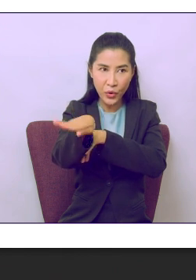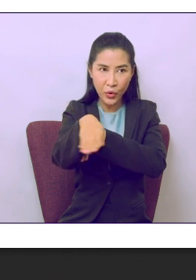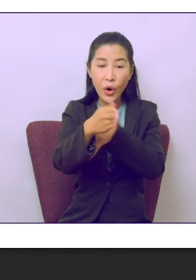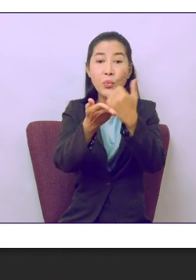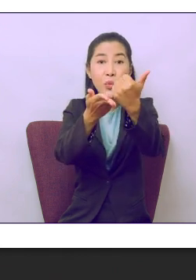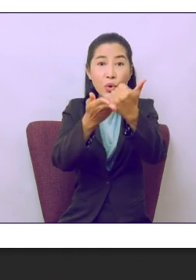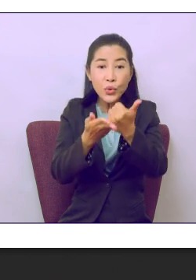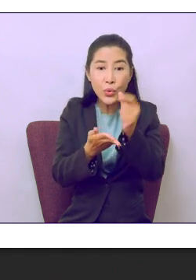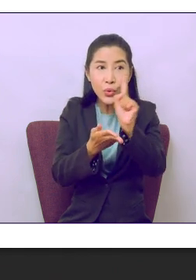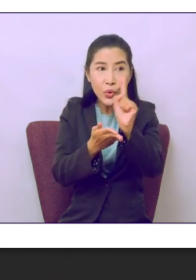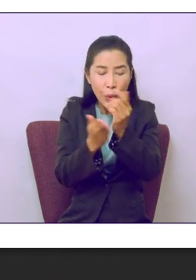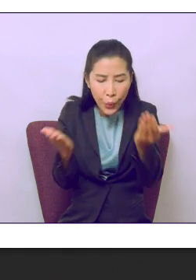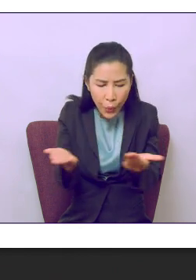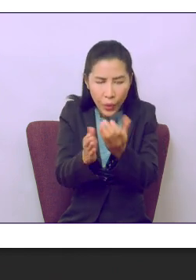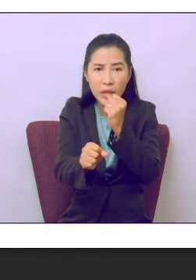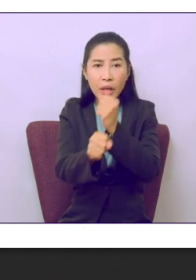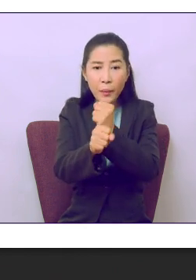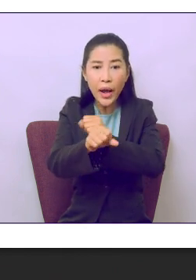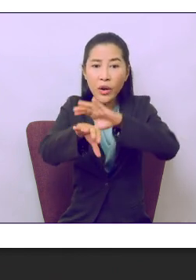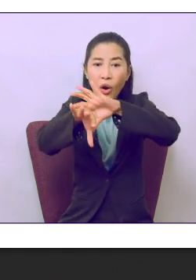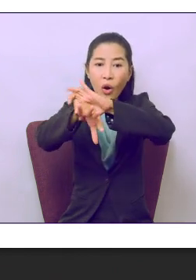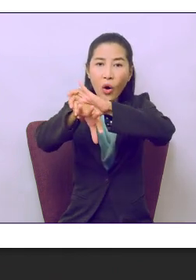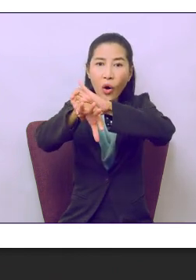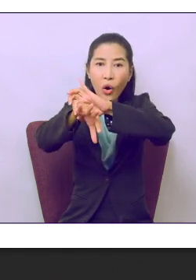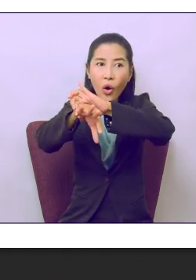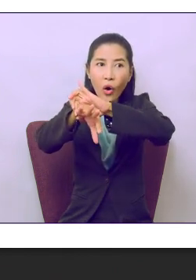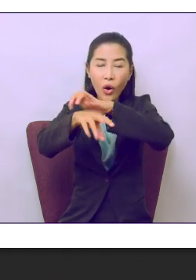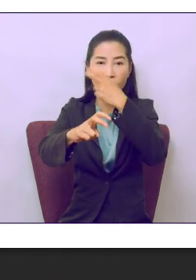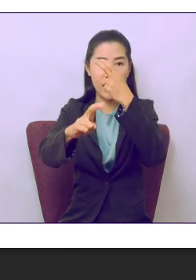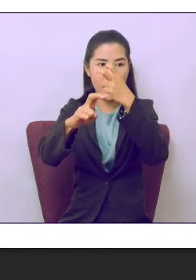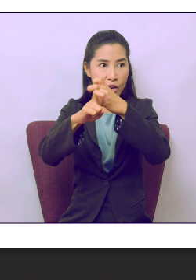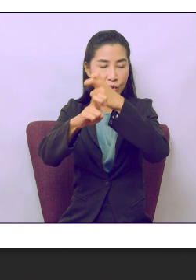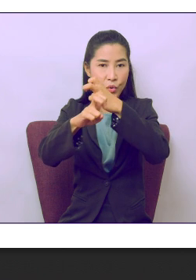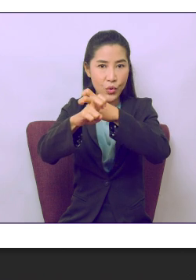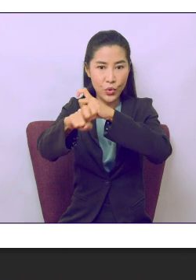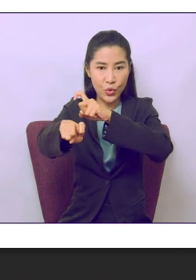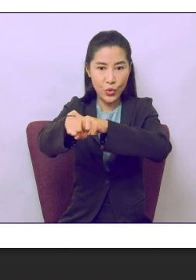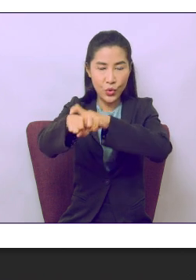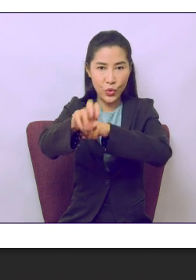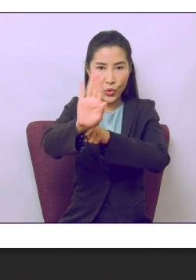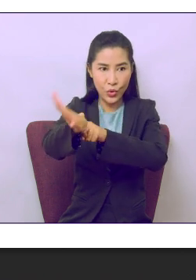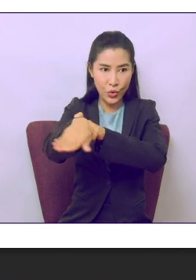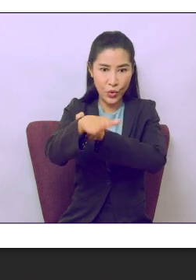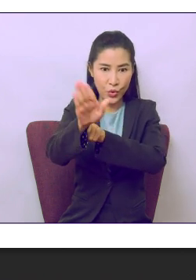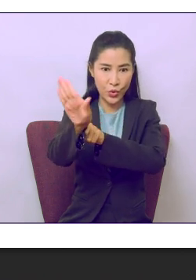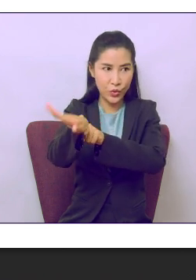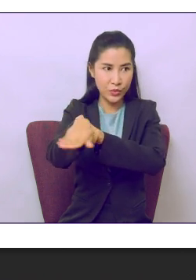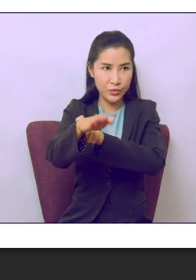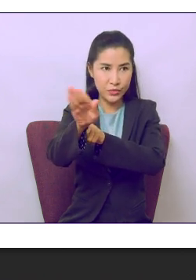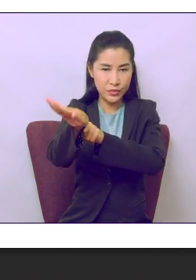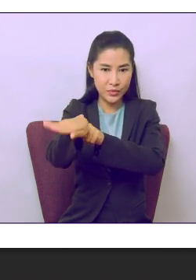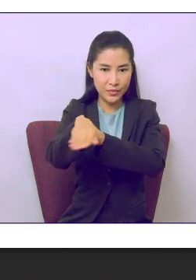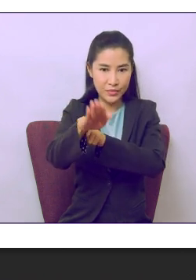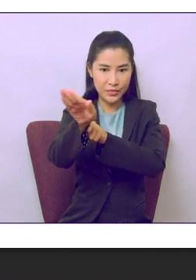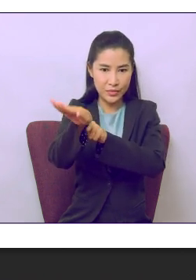เพื่อช่วยนะครับกระตุ้นการทำงานของข้อต่อนะครับข้อเท้าของเขานะครับหมุนออกเนาะก็